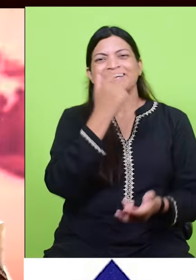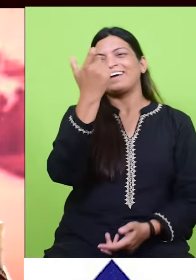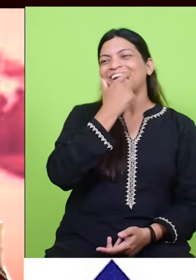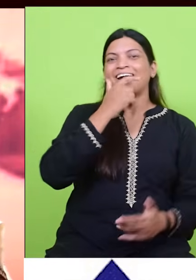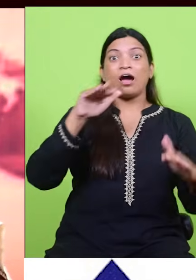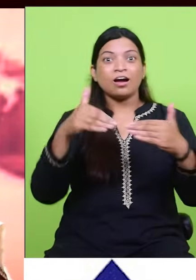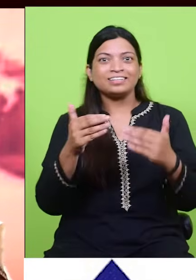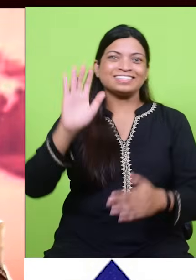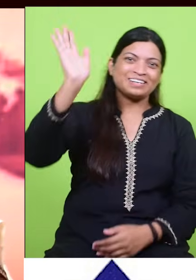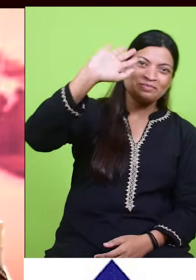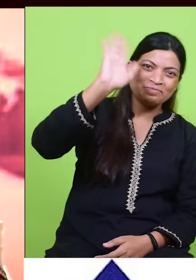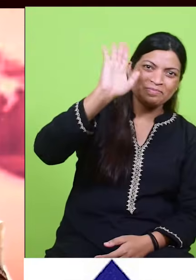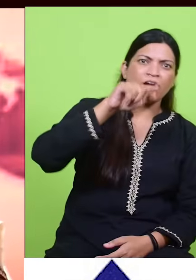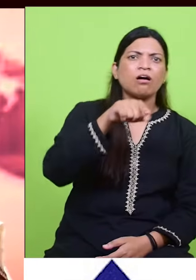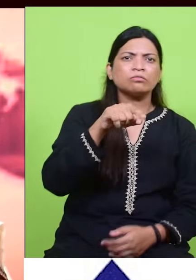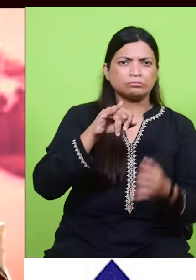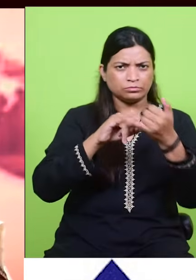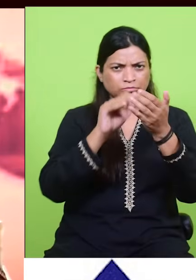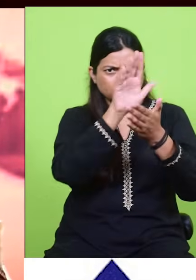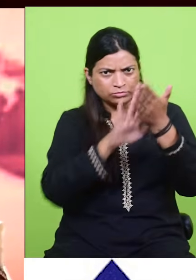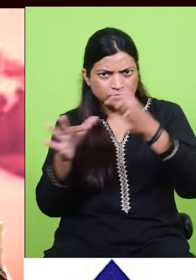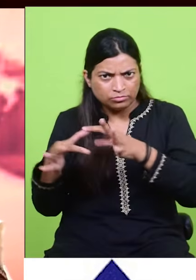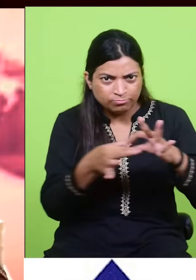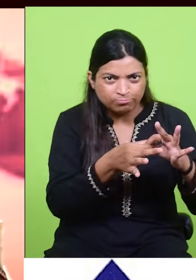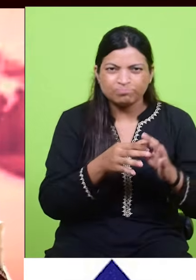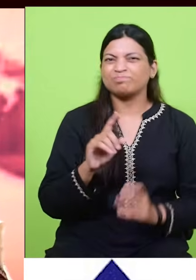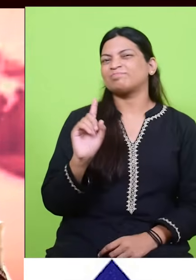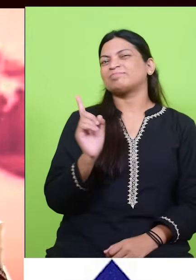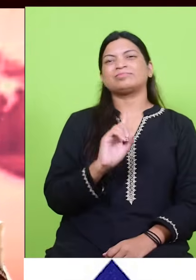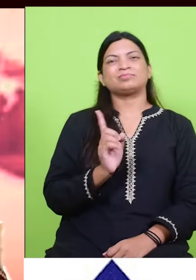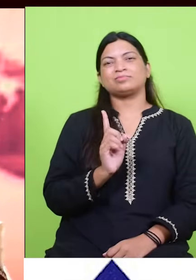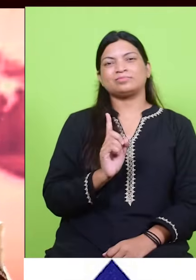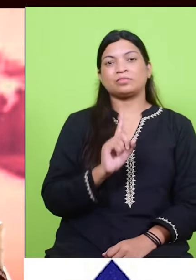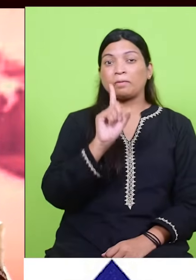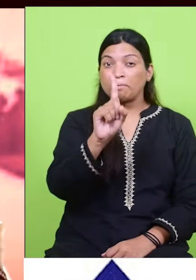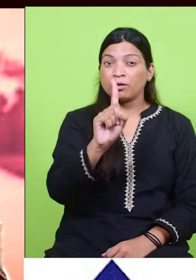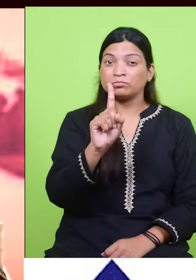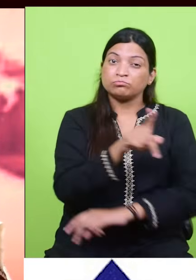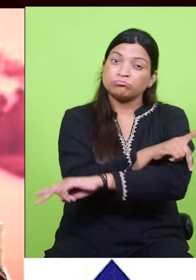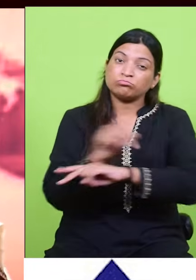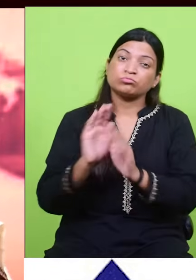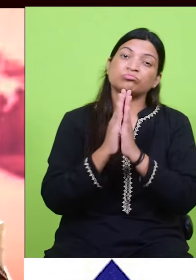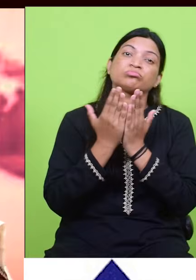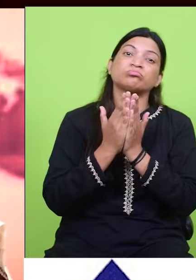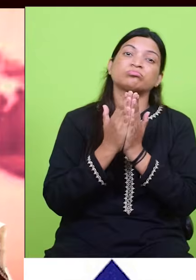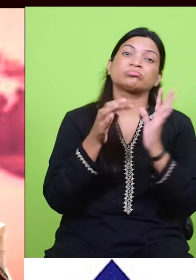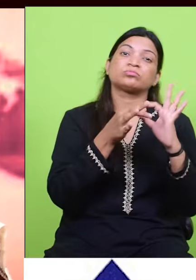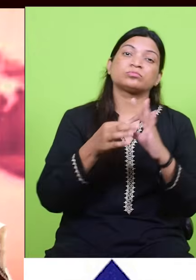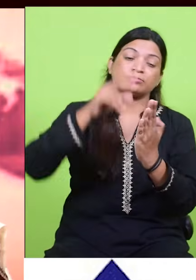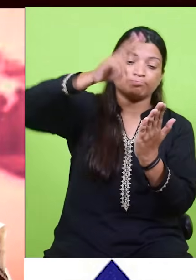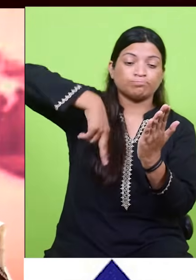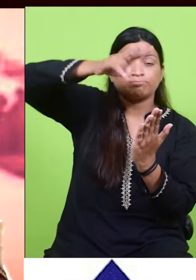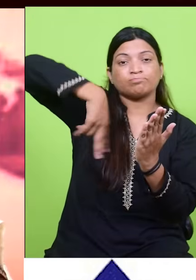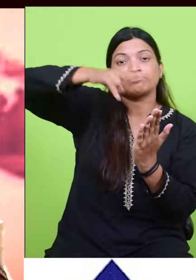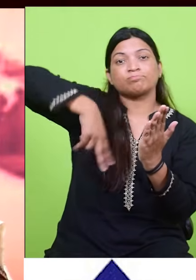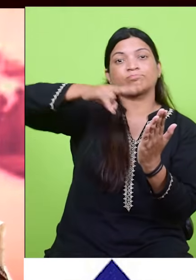क्योंकि खाना, पानी, हंसना, मिलना, टाटा, बाय बाय ये सिलेबस नहीं होता है। उसके लिए प्रॉपर आपको बुक पढ़ना